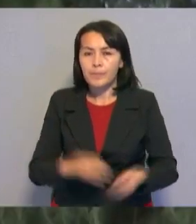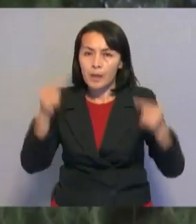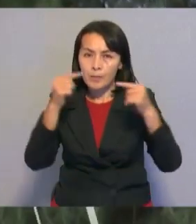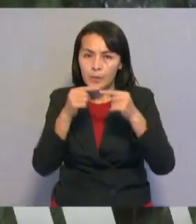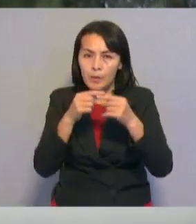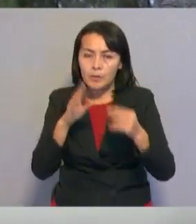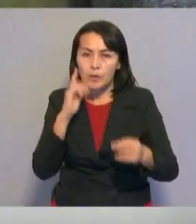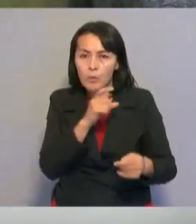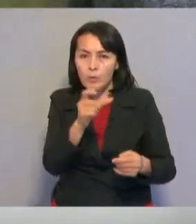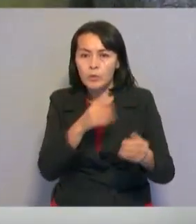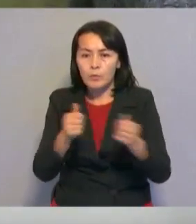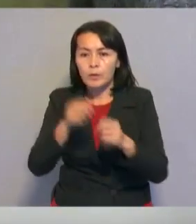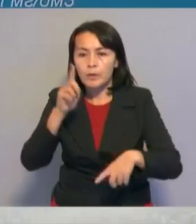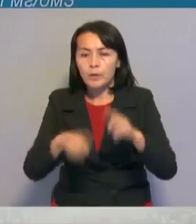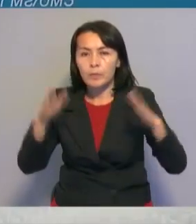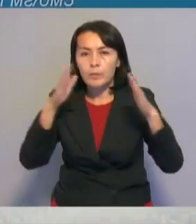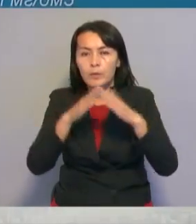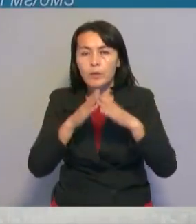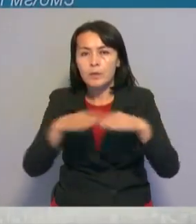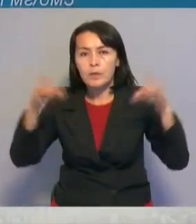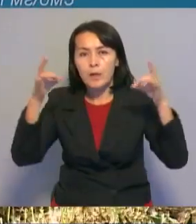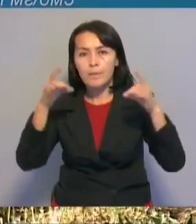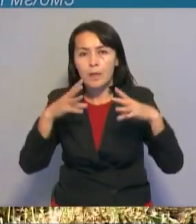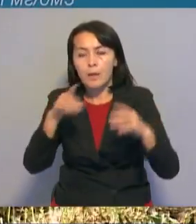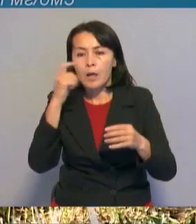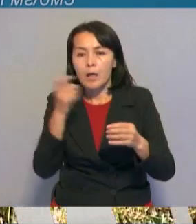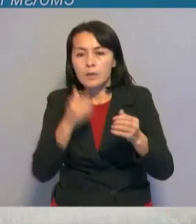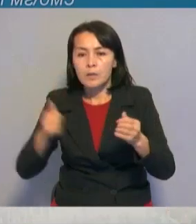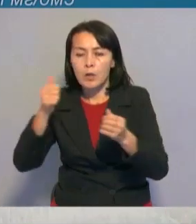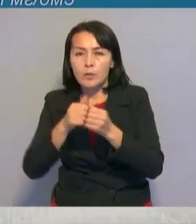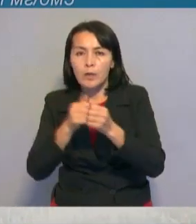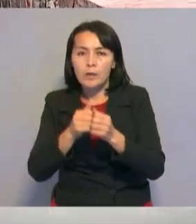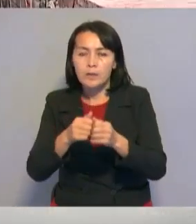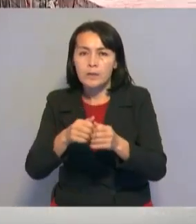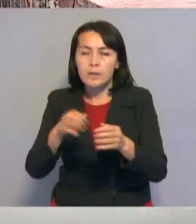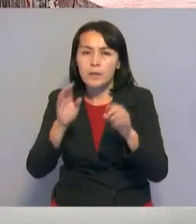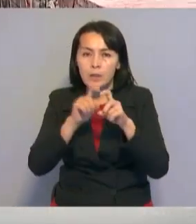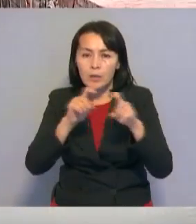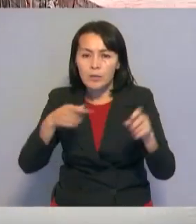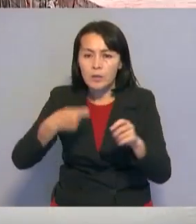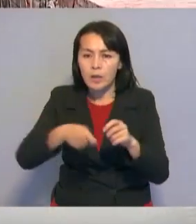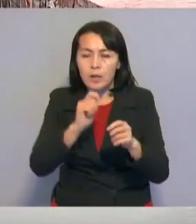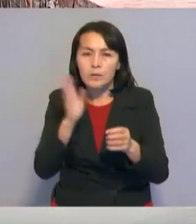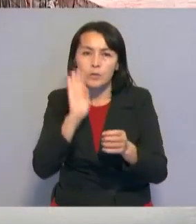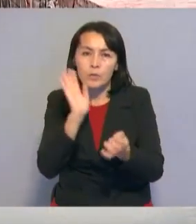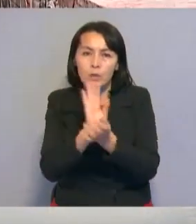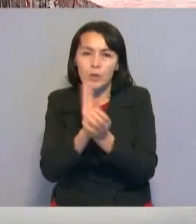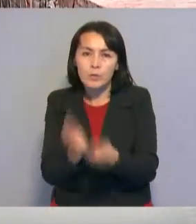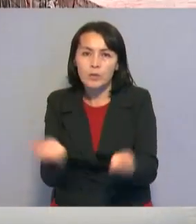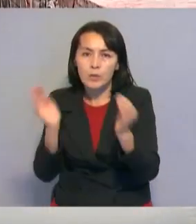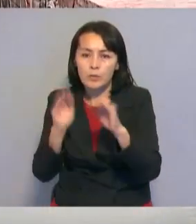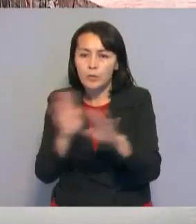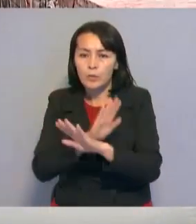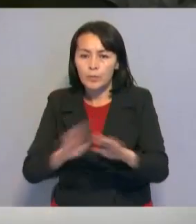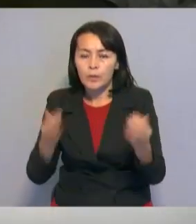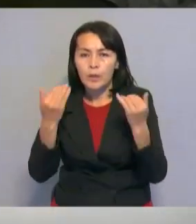Белгілі болғандай, өзен бойындағы кейбір тұрғын үйлер мен мейрамхана иелері аула маңынан кәріз құдығын қазып, ондағы қалдықты арнайы орынға апарып